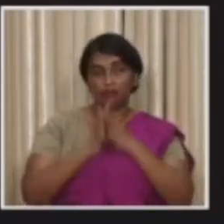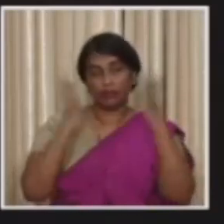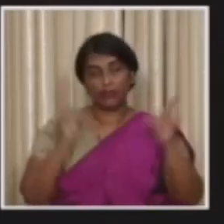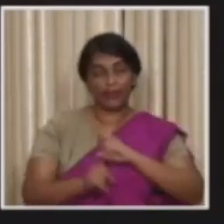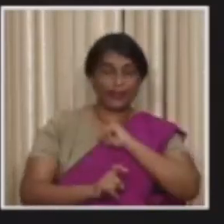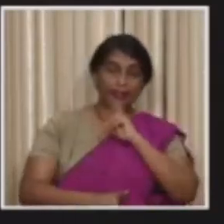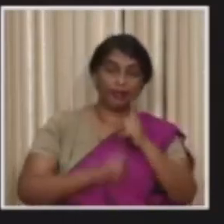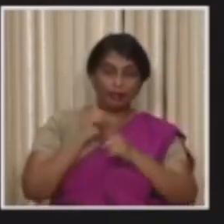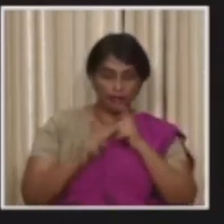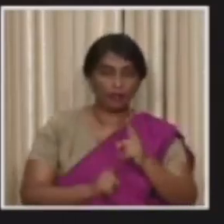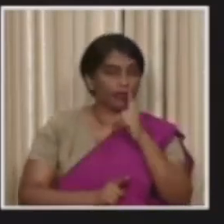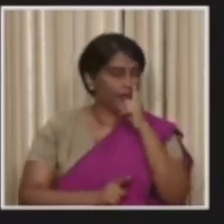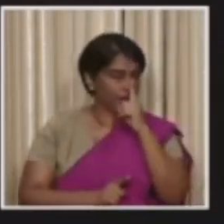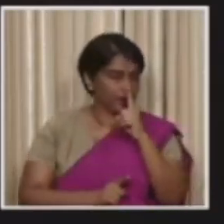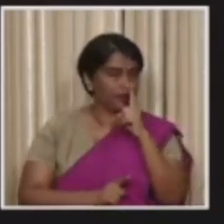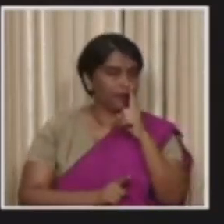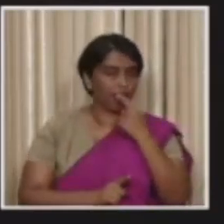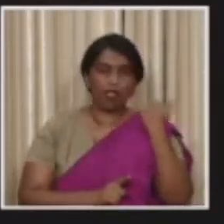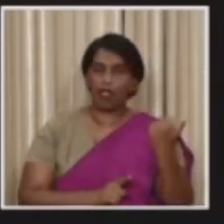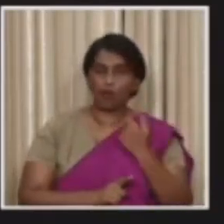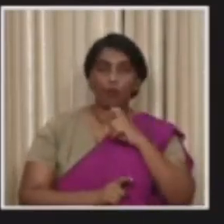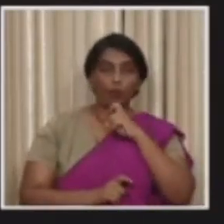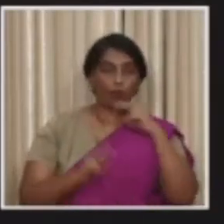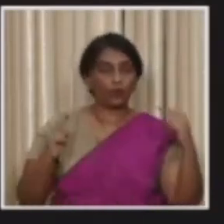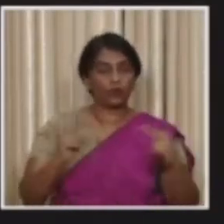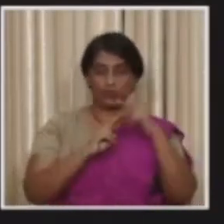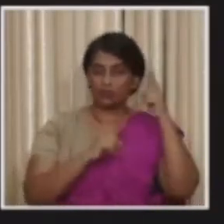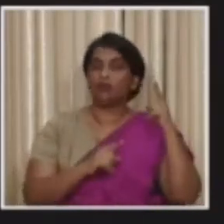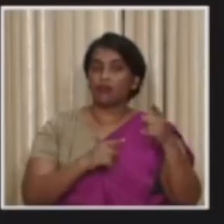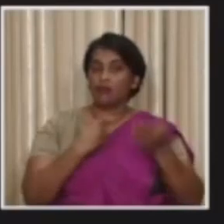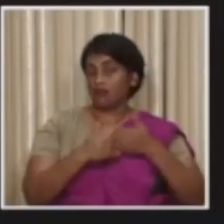ගැව්වට එක අලුත් උසාවියක්